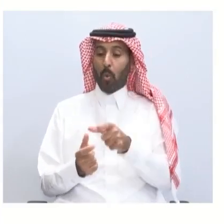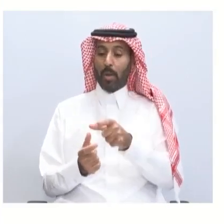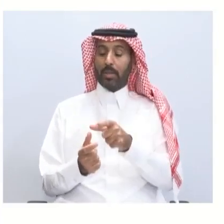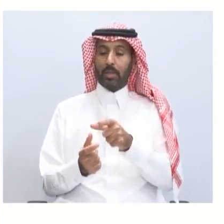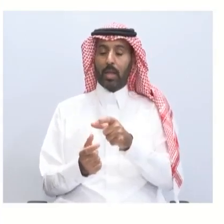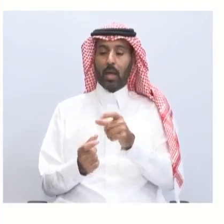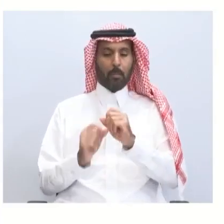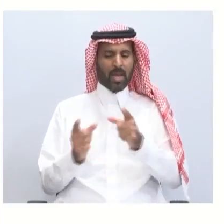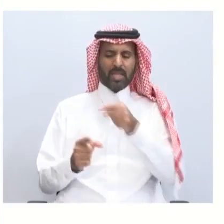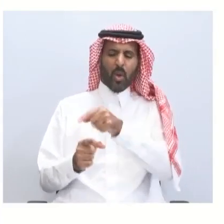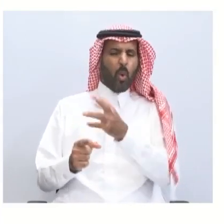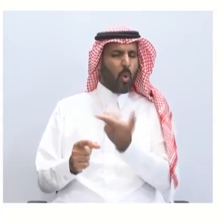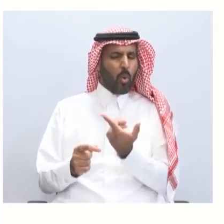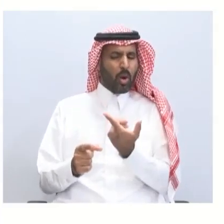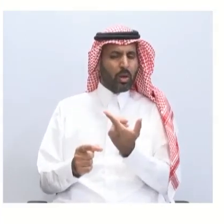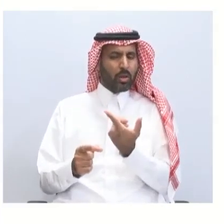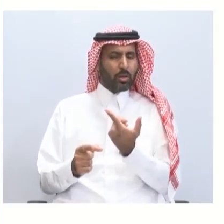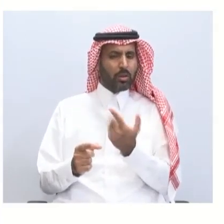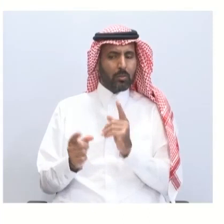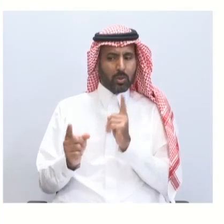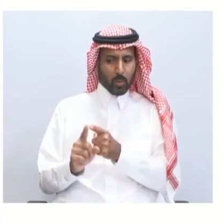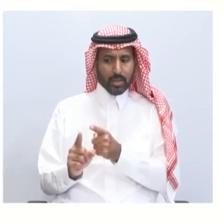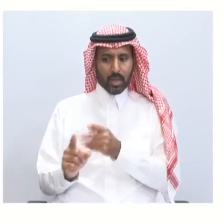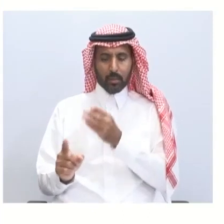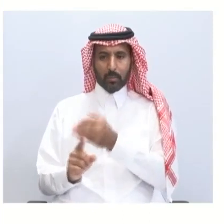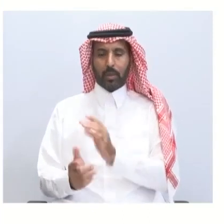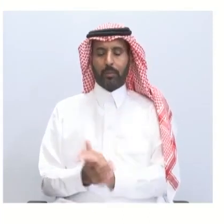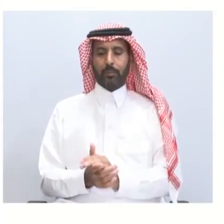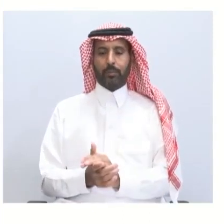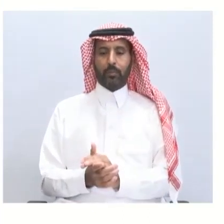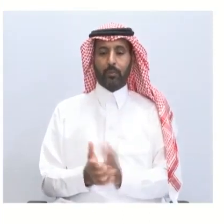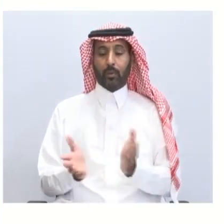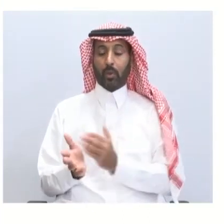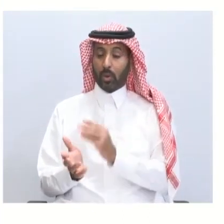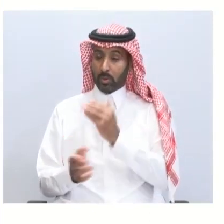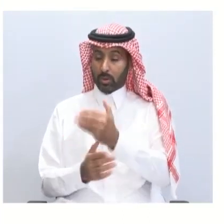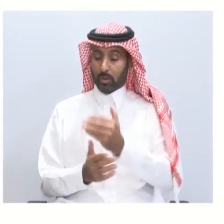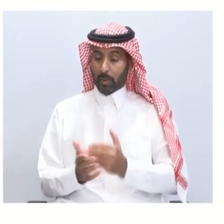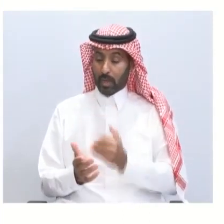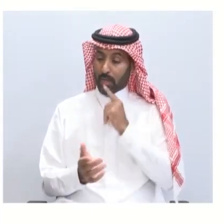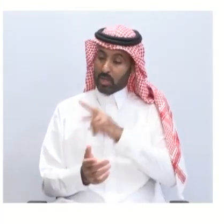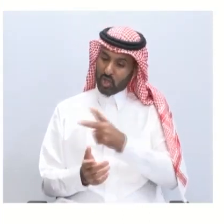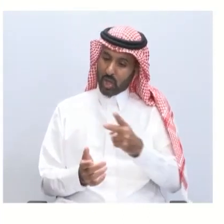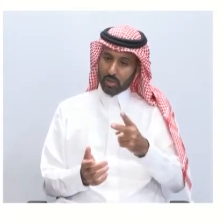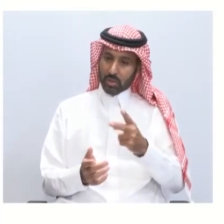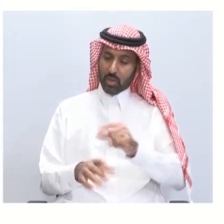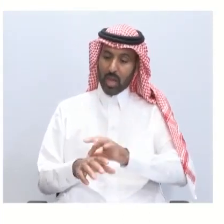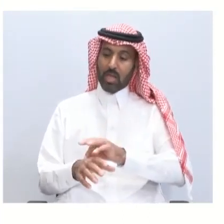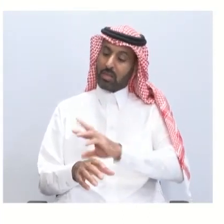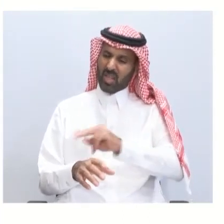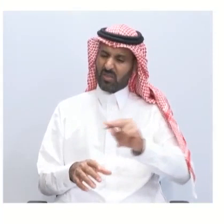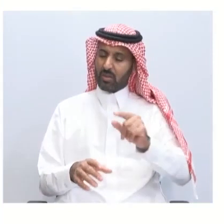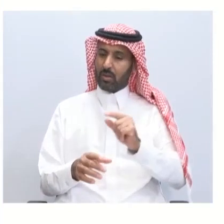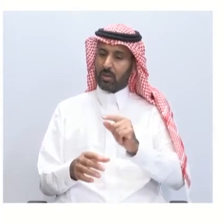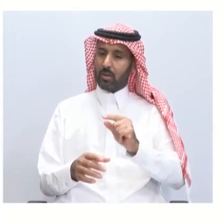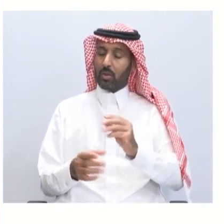لا تدل على هويته بشكل مباشر وقد تنطبق على اشخاص اخرين